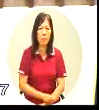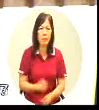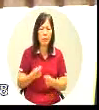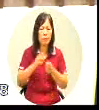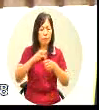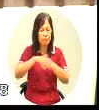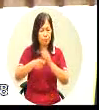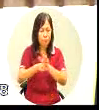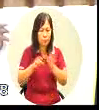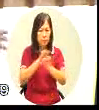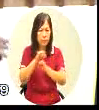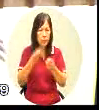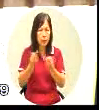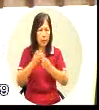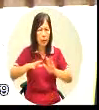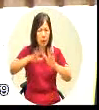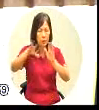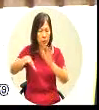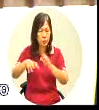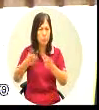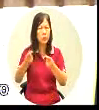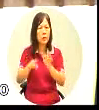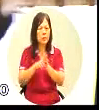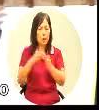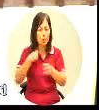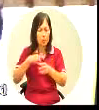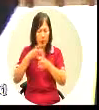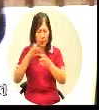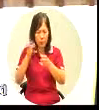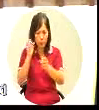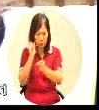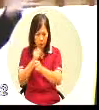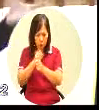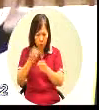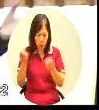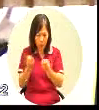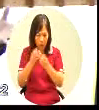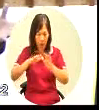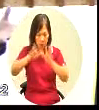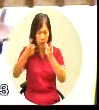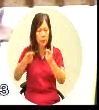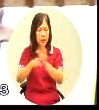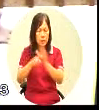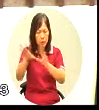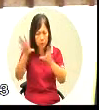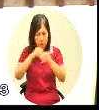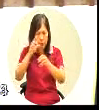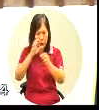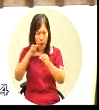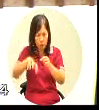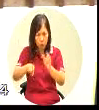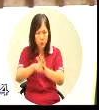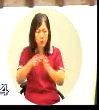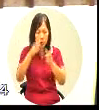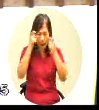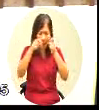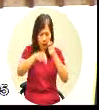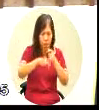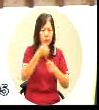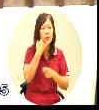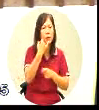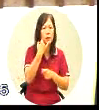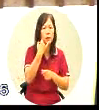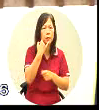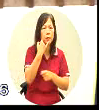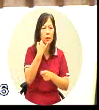金发局我们在发展我们的产业经济，我们也希望像这种资料中心当来个隔熊啊，但